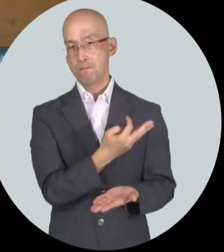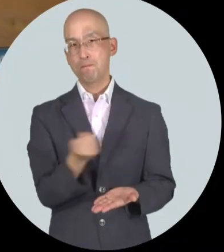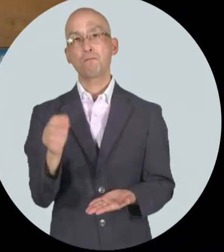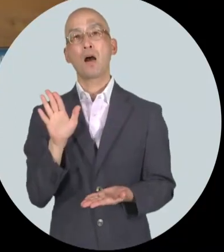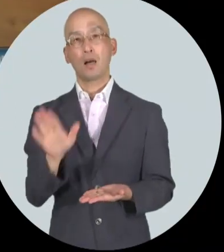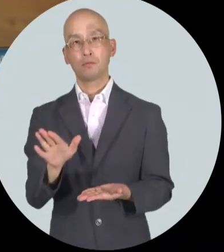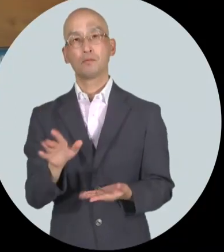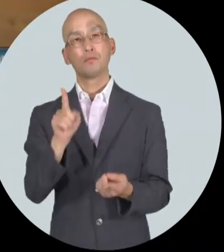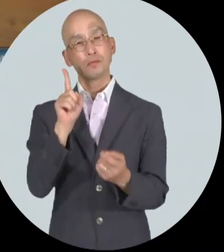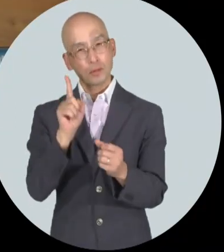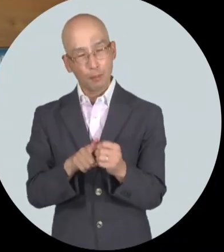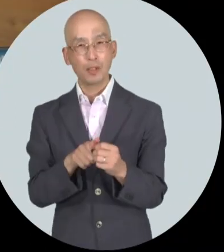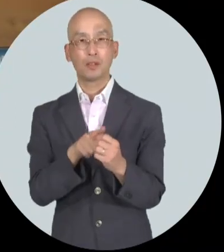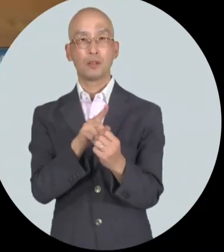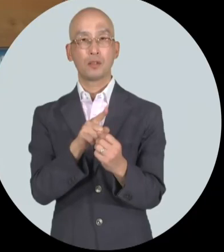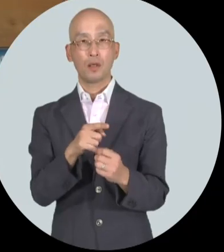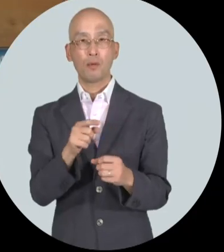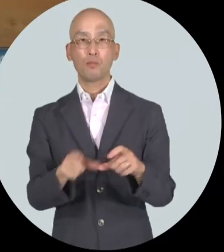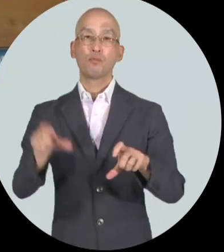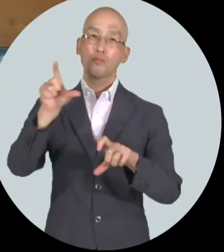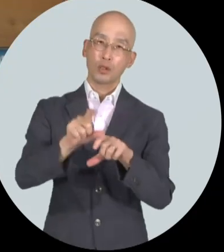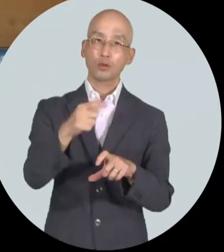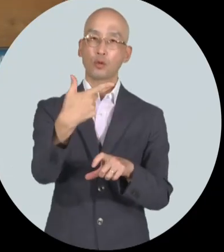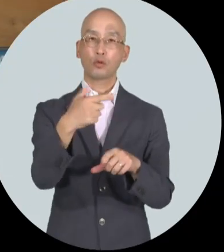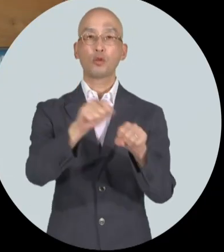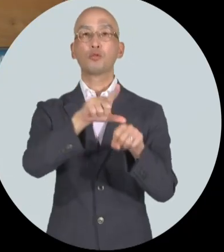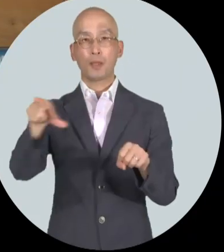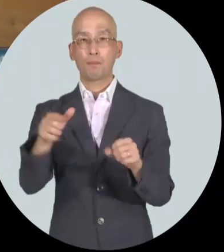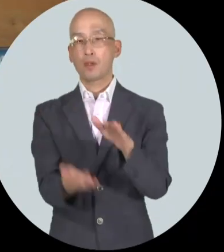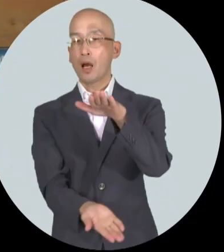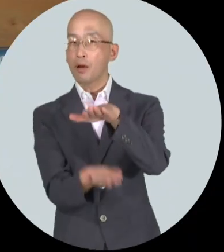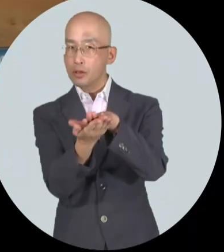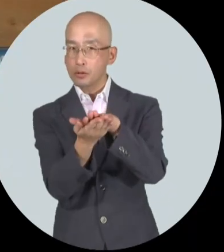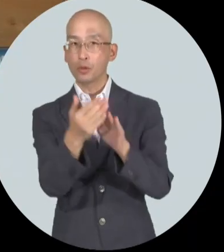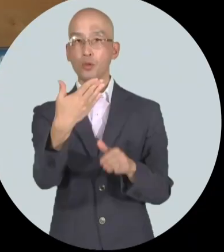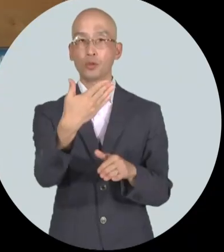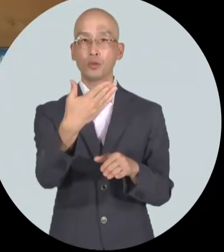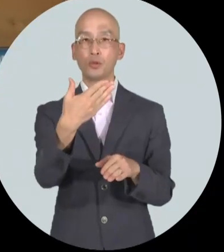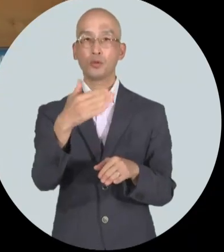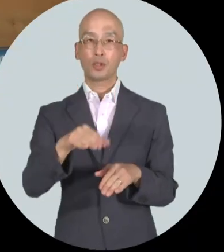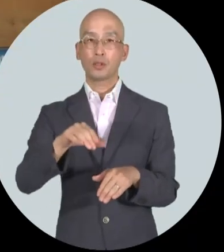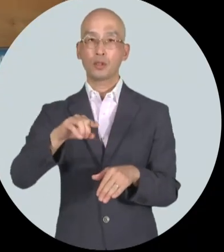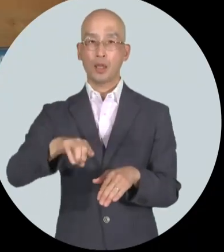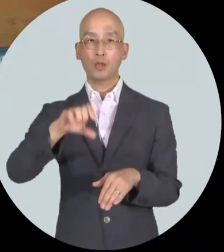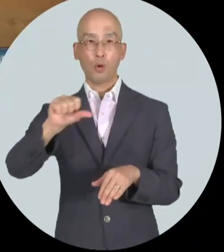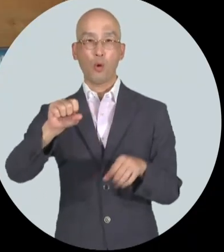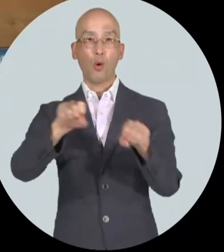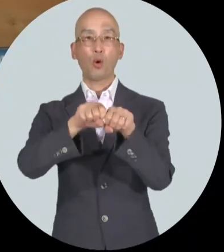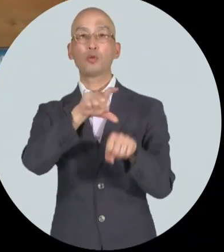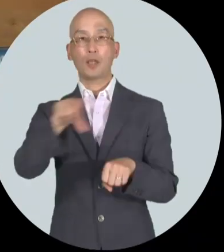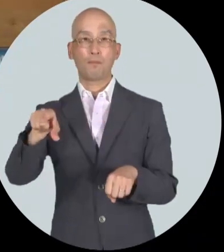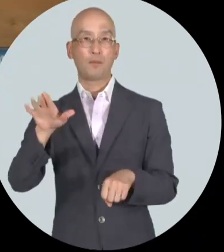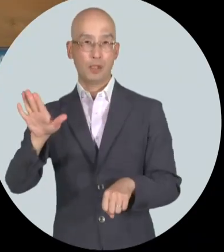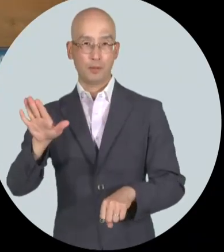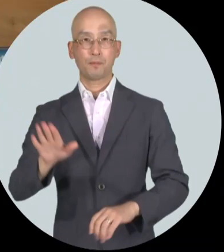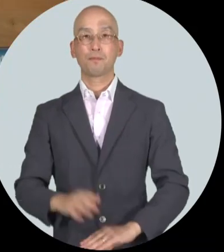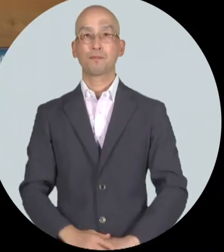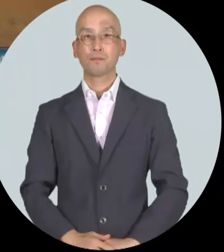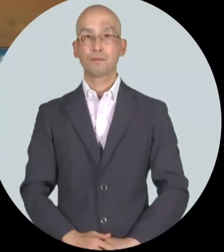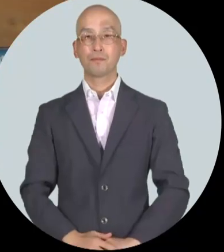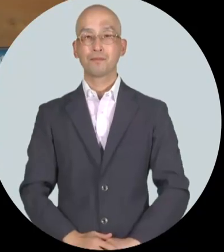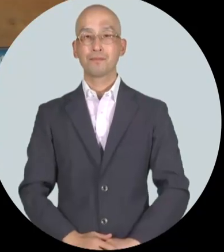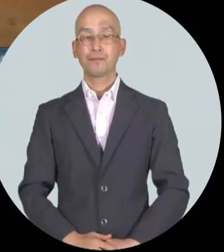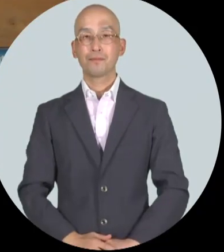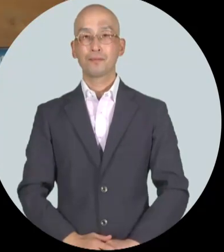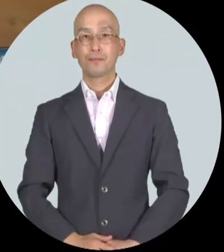で、これにつきましては6億円規模追加ということで、合わせて 9.5 億円規模で実施をしてまいりたいと